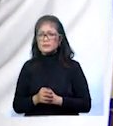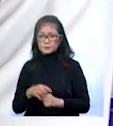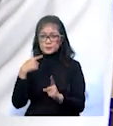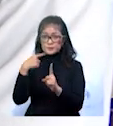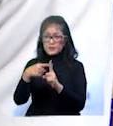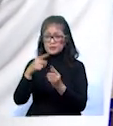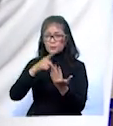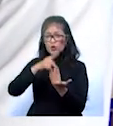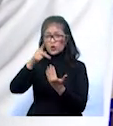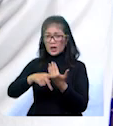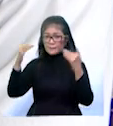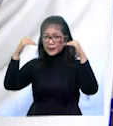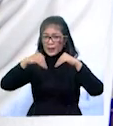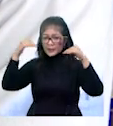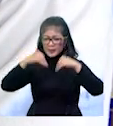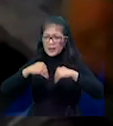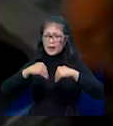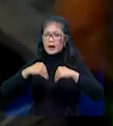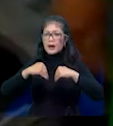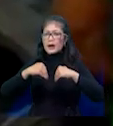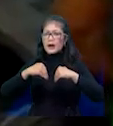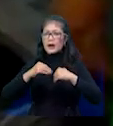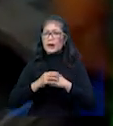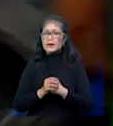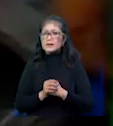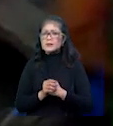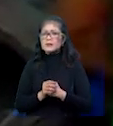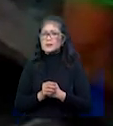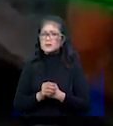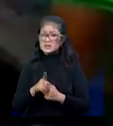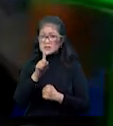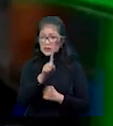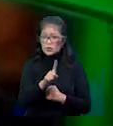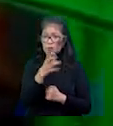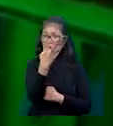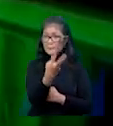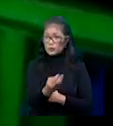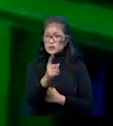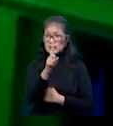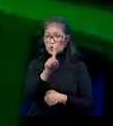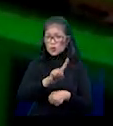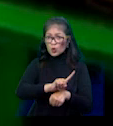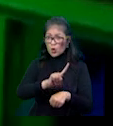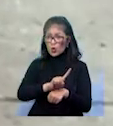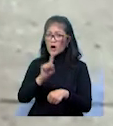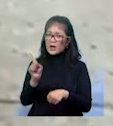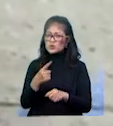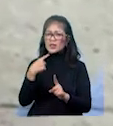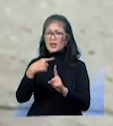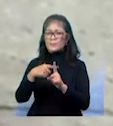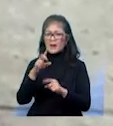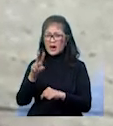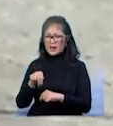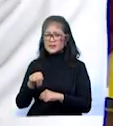Pertamina yang one Village 1 outlet itu juga memang perlu digalakkan lagi